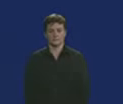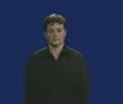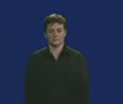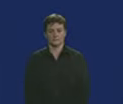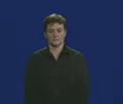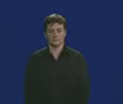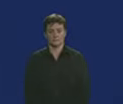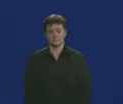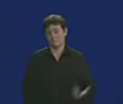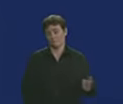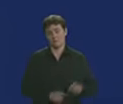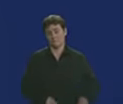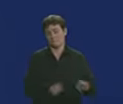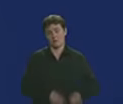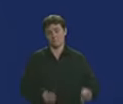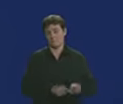Et tout est pareil.